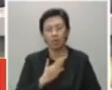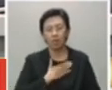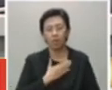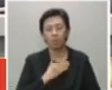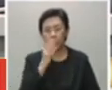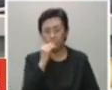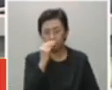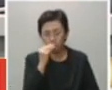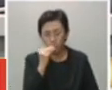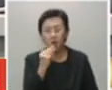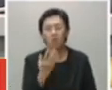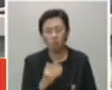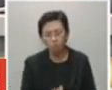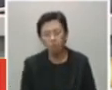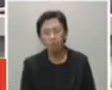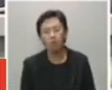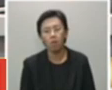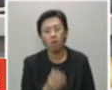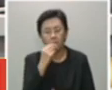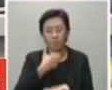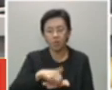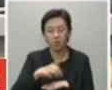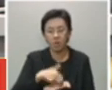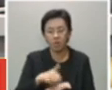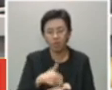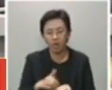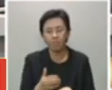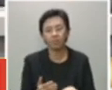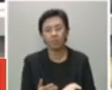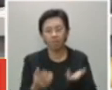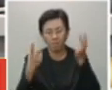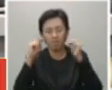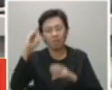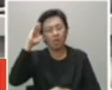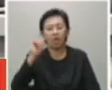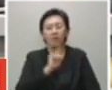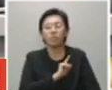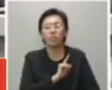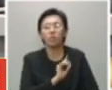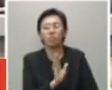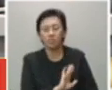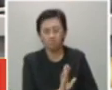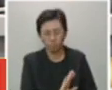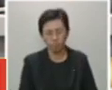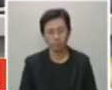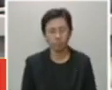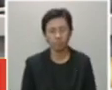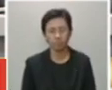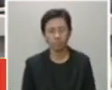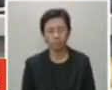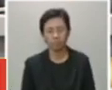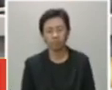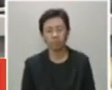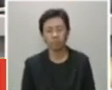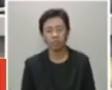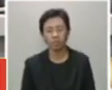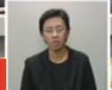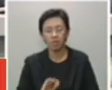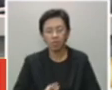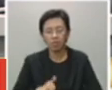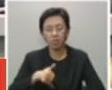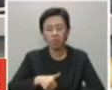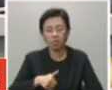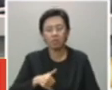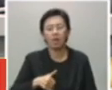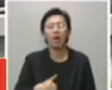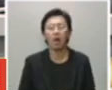เรื่องของการปฏิบัติการพลเอกประยุทธ์ก็คงไม่ต้องรับผิดชอบในเรื่องนี้ครับเพราะท่านก็คงลุกขึ้นมาตอบว่ามันเป็นเห